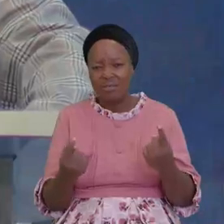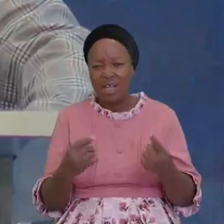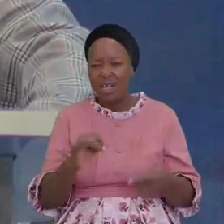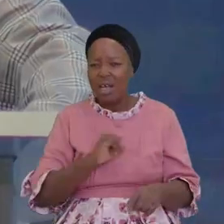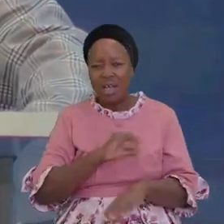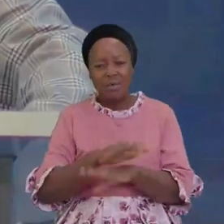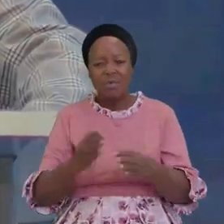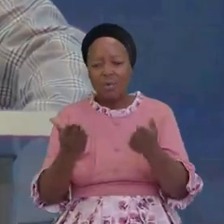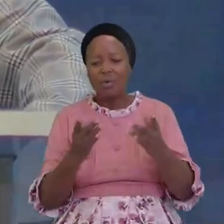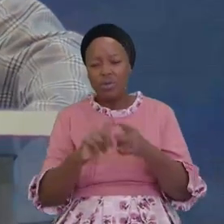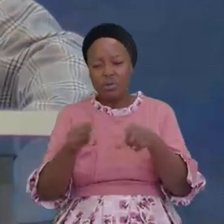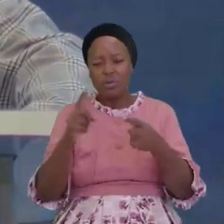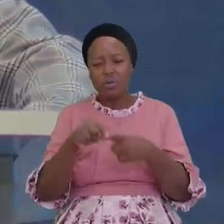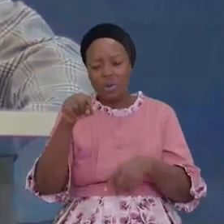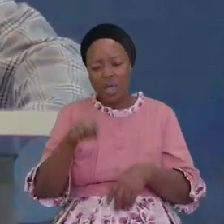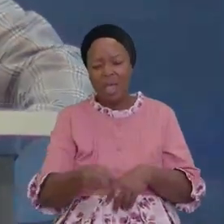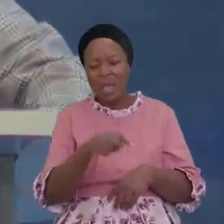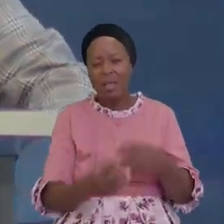Je ne veux pas mourir dans le péché.